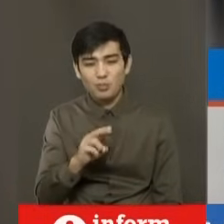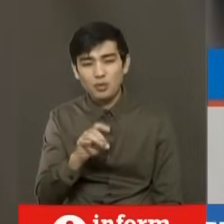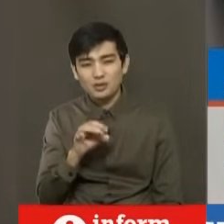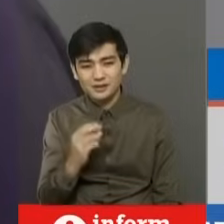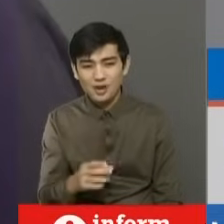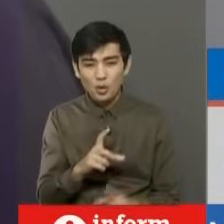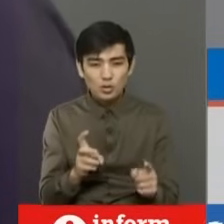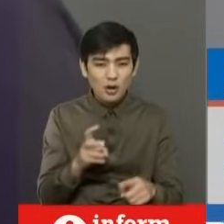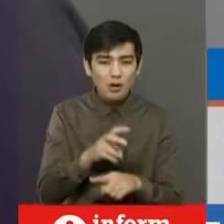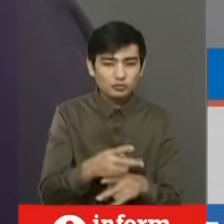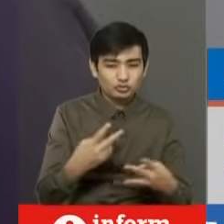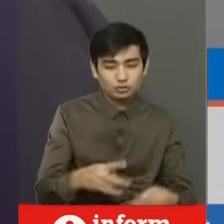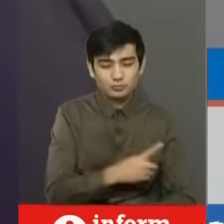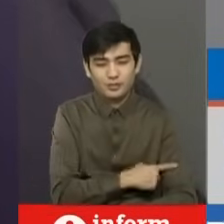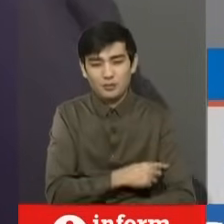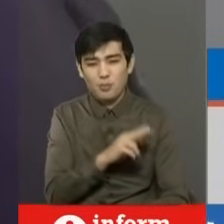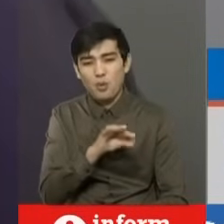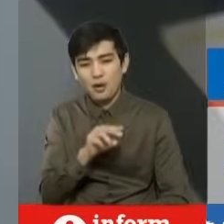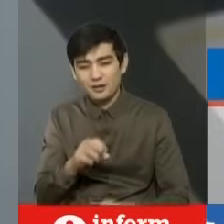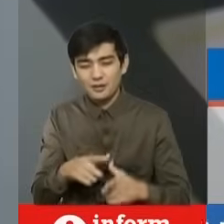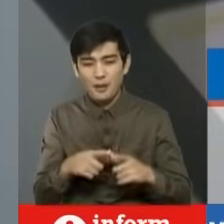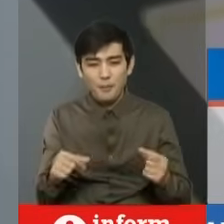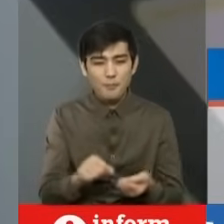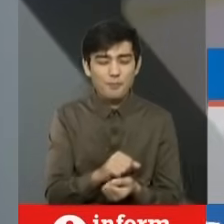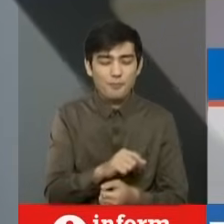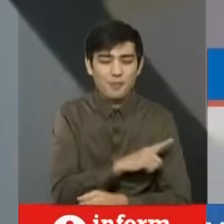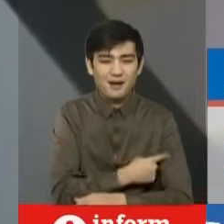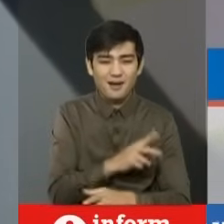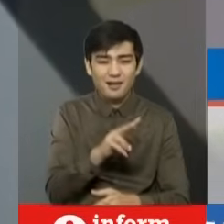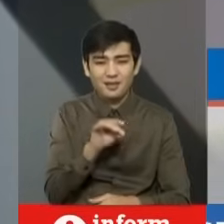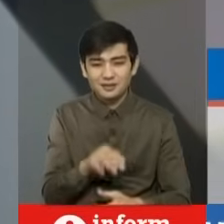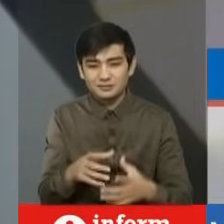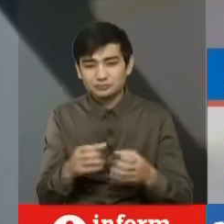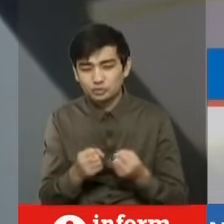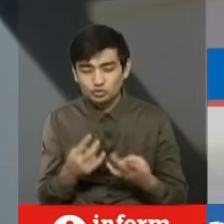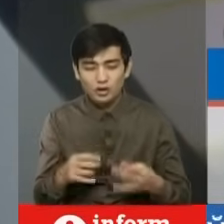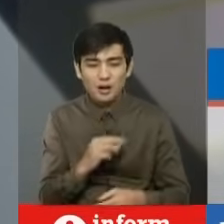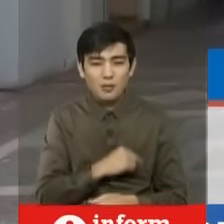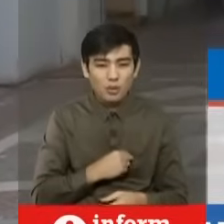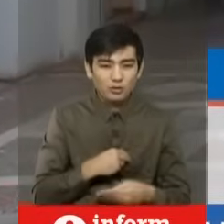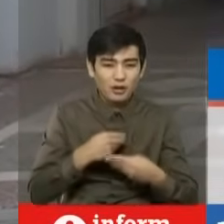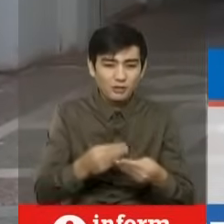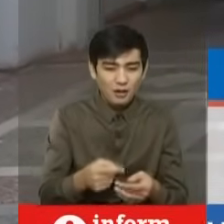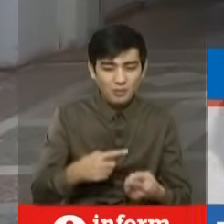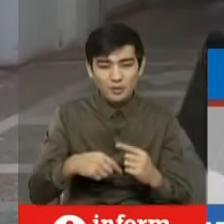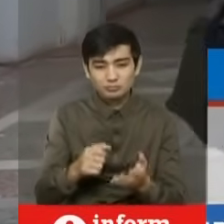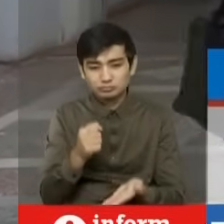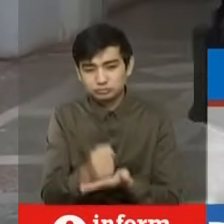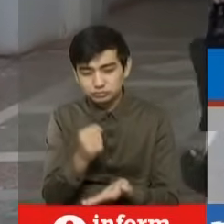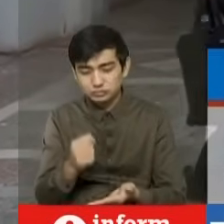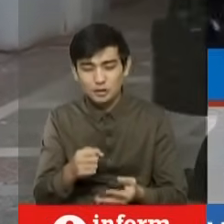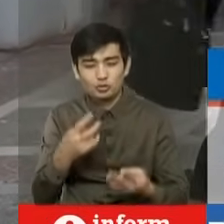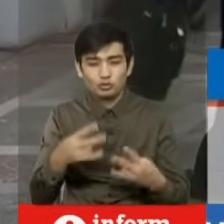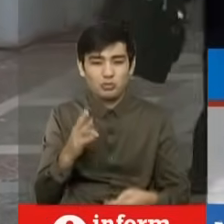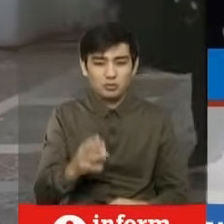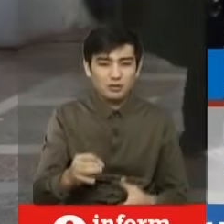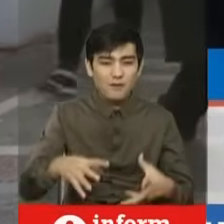приходить в поликлинику чтобы получить больничный лист а работодателям подписывать обратную сторону на бумажном носителе